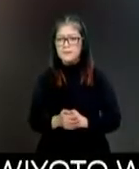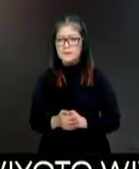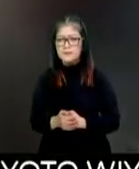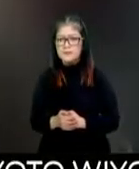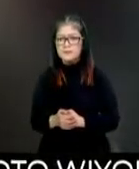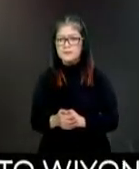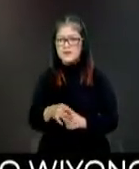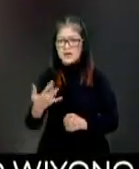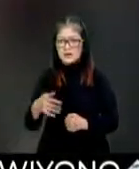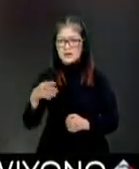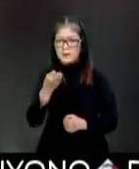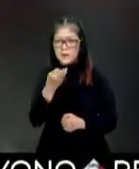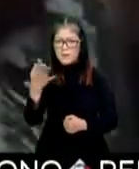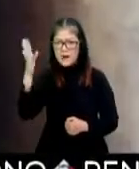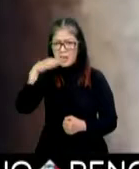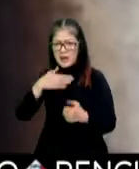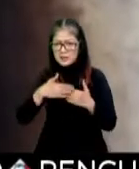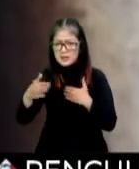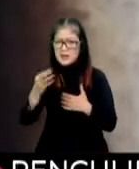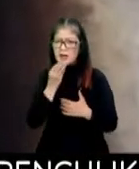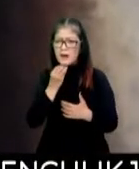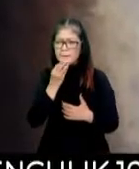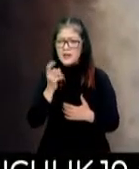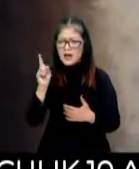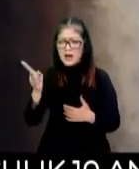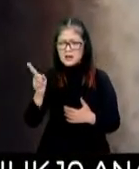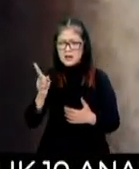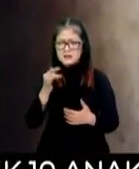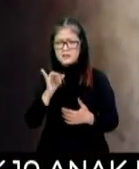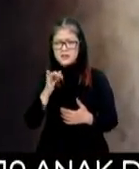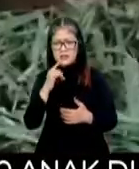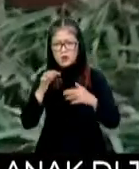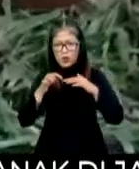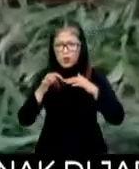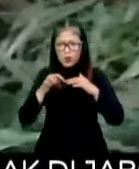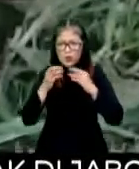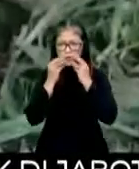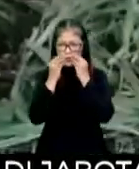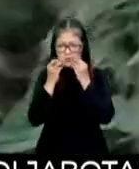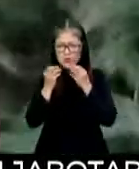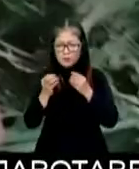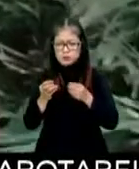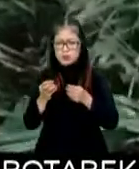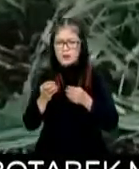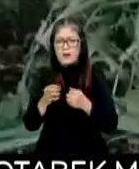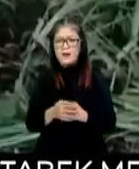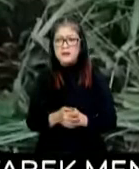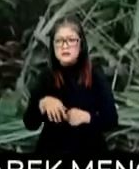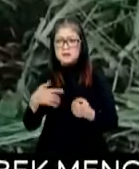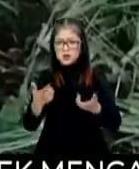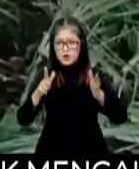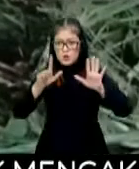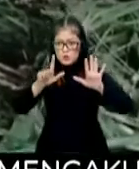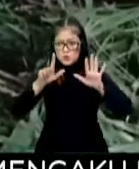Selang beberapa hari, kambing-kambingnya mulai terserang wabah penyakit mulut dan kuku. Terpaparnya 7 ekor kambing membuat